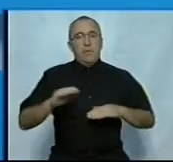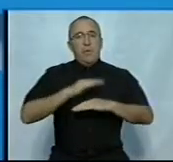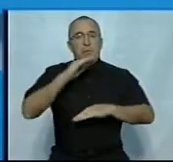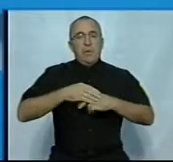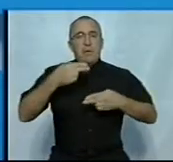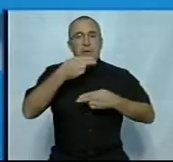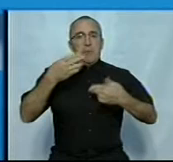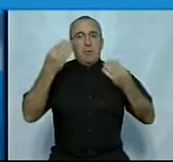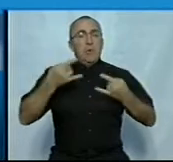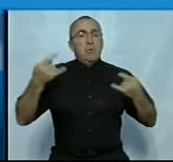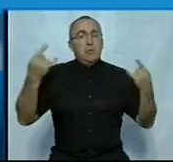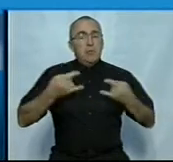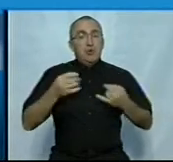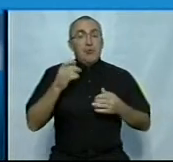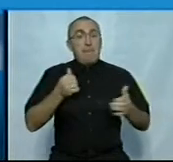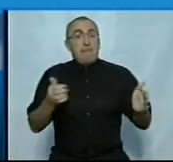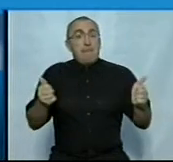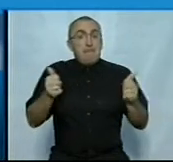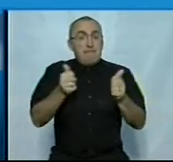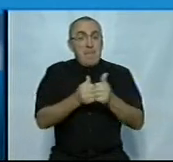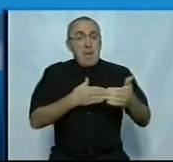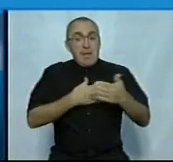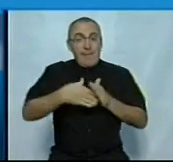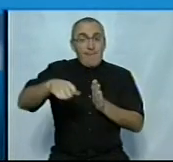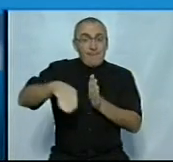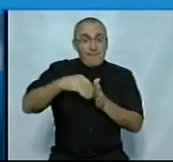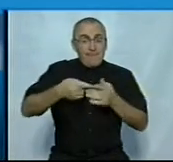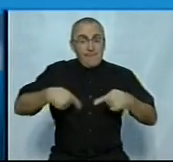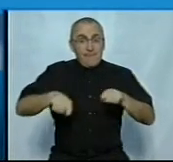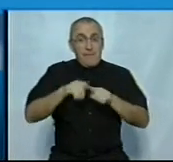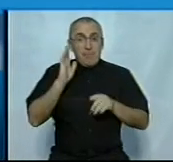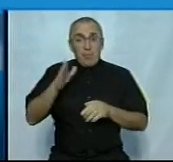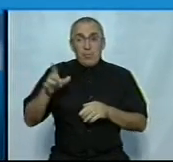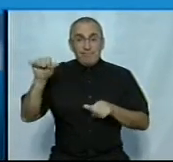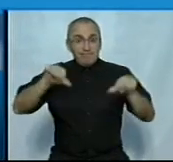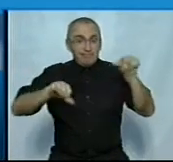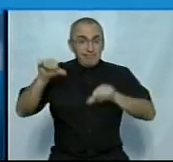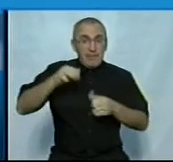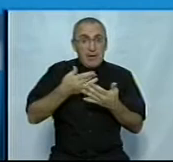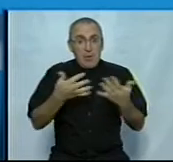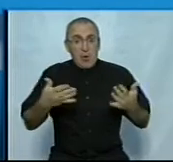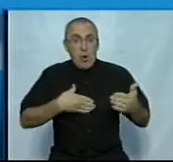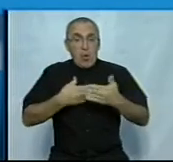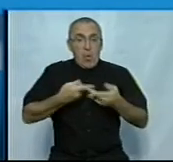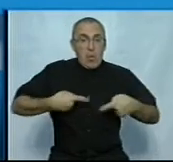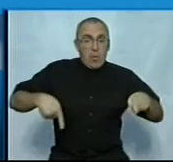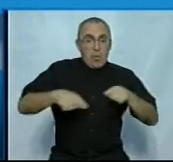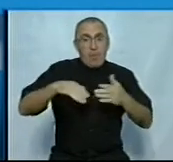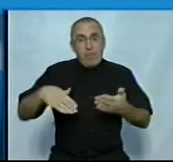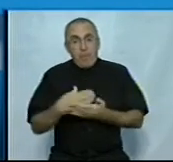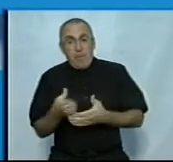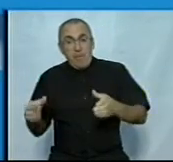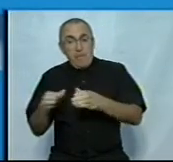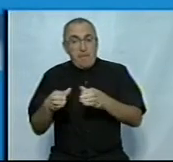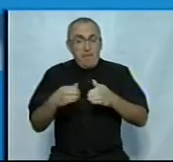Добрий вечір. Тема дня на Суспільному. Чим ближче до активної фази виборів, тим частіше ньюзмейкерами стають різноманітні громадські організації, політичні партії, так